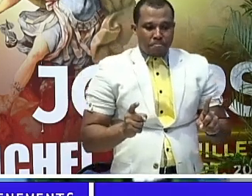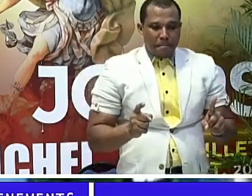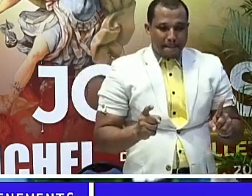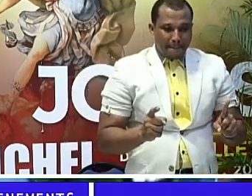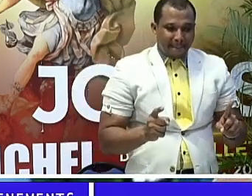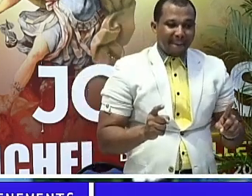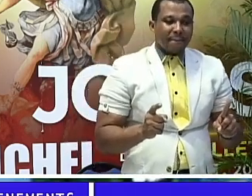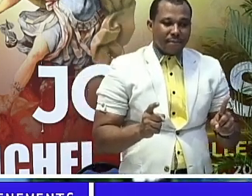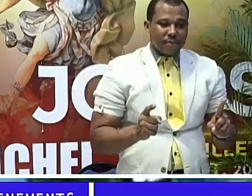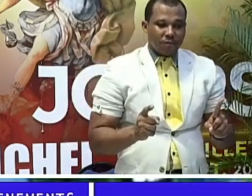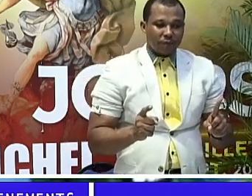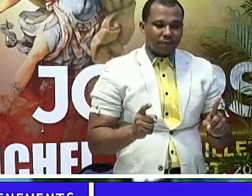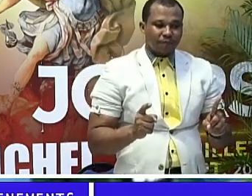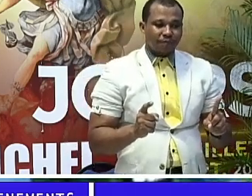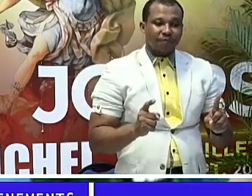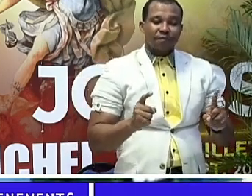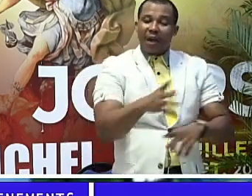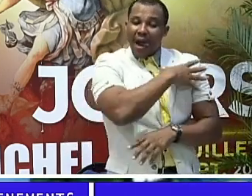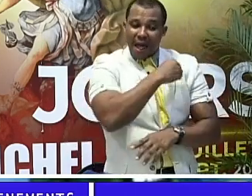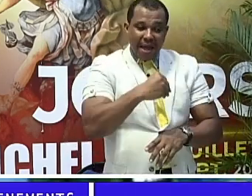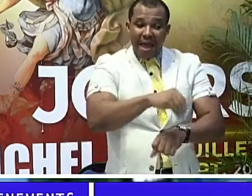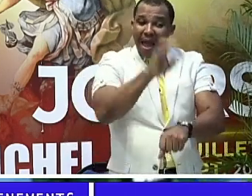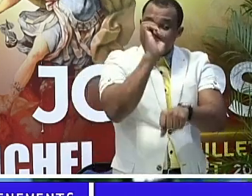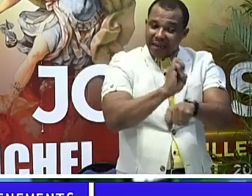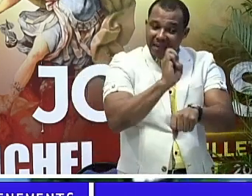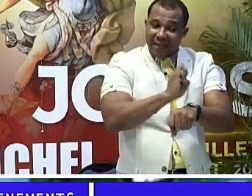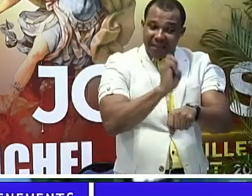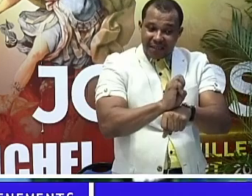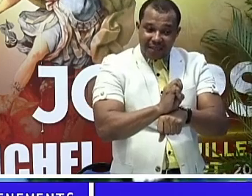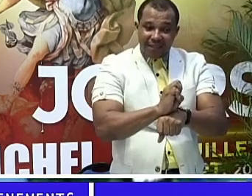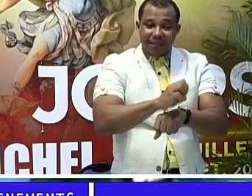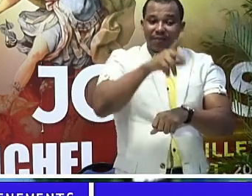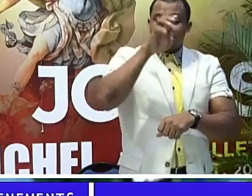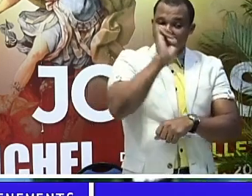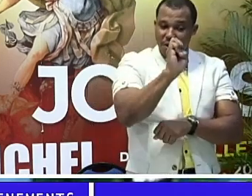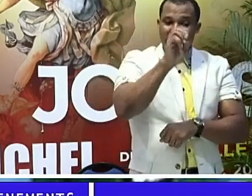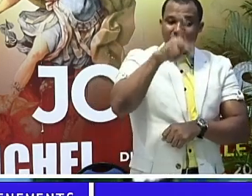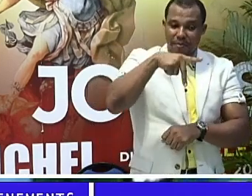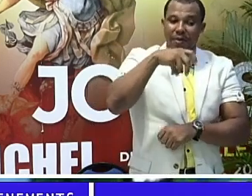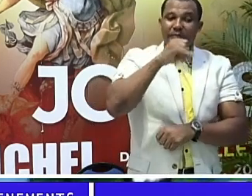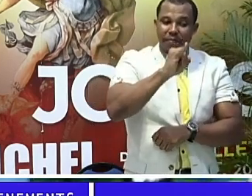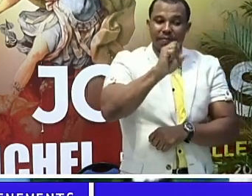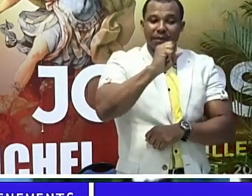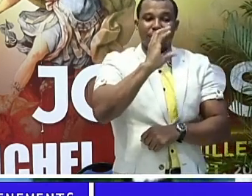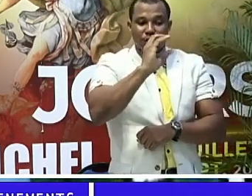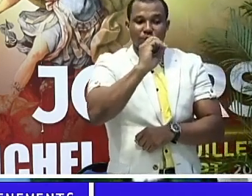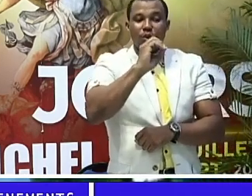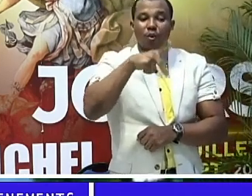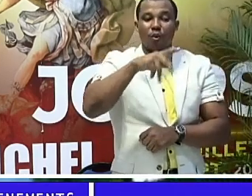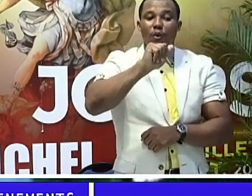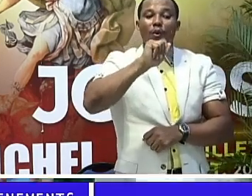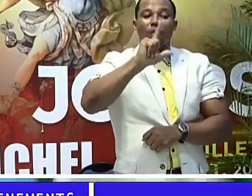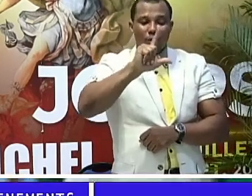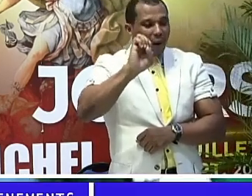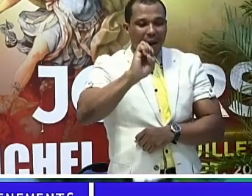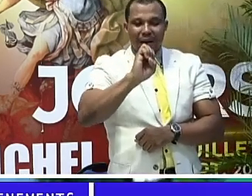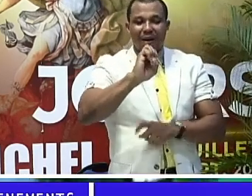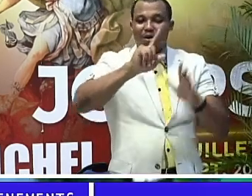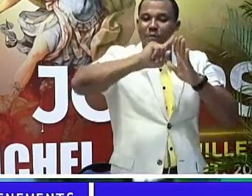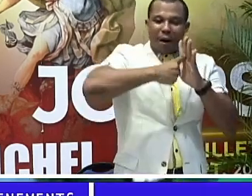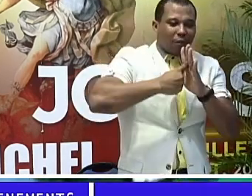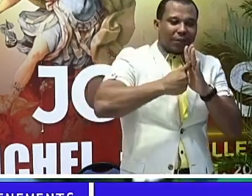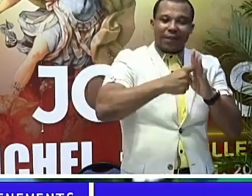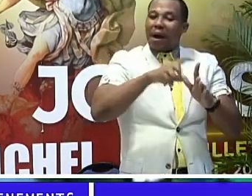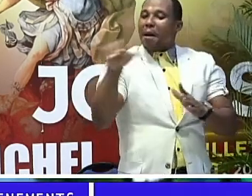ça m'a parlé nous. Et l'église épiscopale, elle commençait non pas dans la même époque